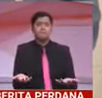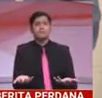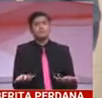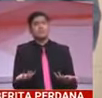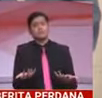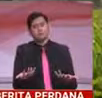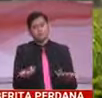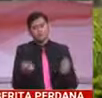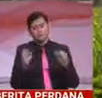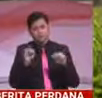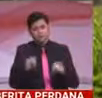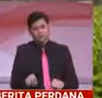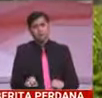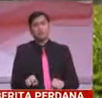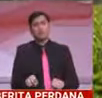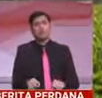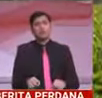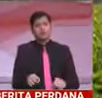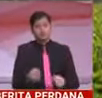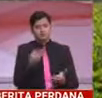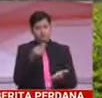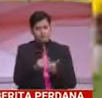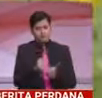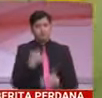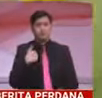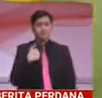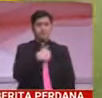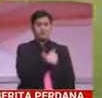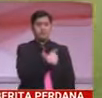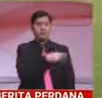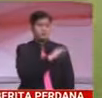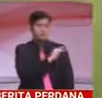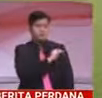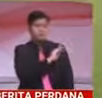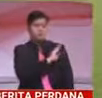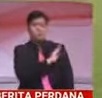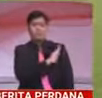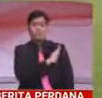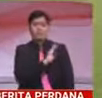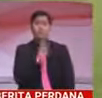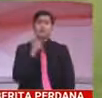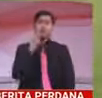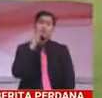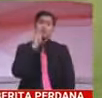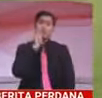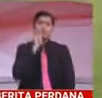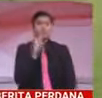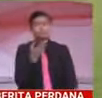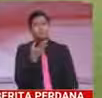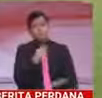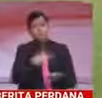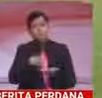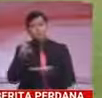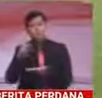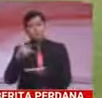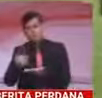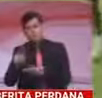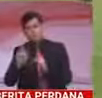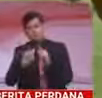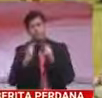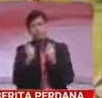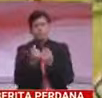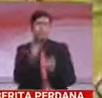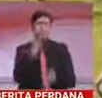kemampuan keuangan beliau yang juga bisa Kedah turut memaklumkan kos mengendalikan Pa Kedah musim depan dianggap